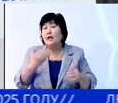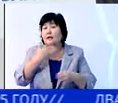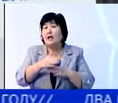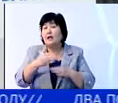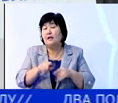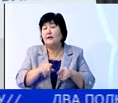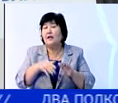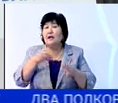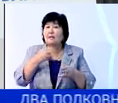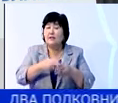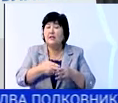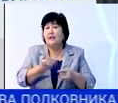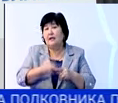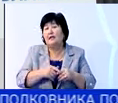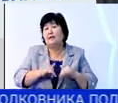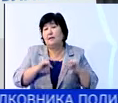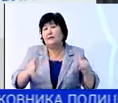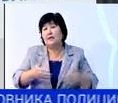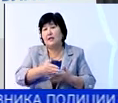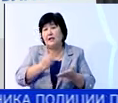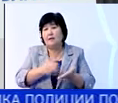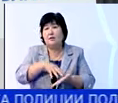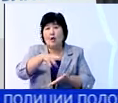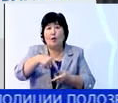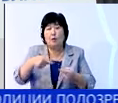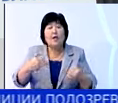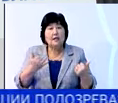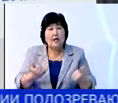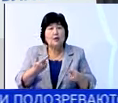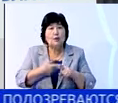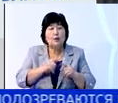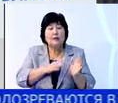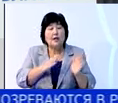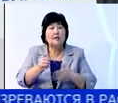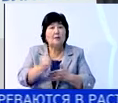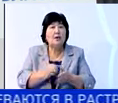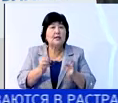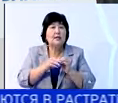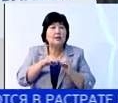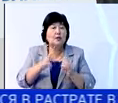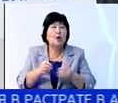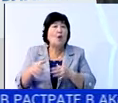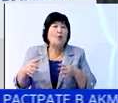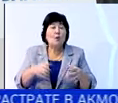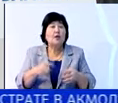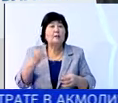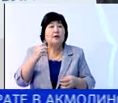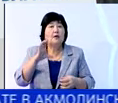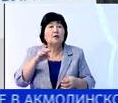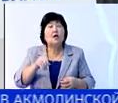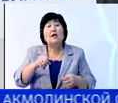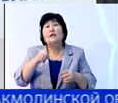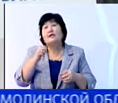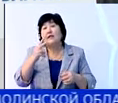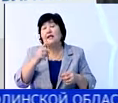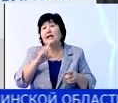оказывают влияние на повышение цен на хлебобулочные изделия. На сегодня в стабилизационном фонде 10 тонн муки первого сорта. 12 сентября